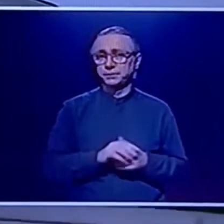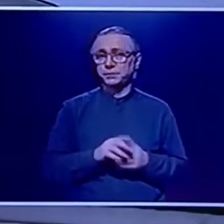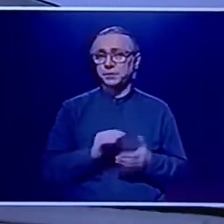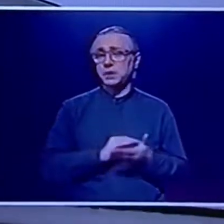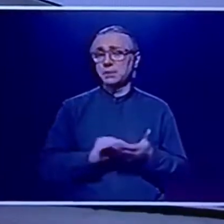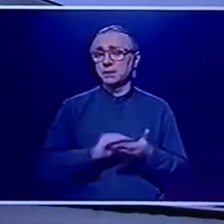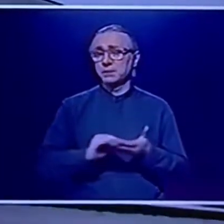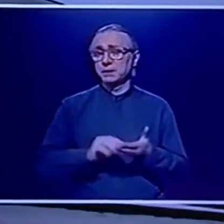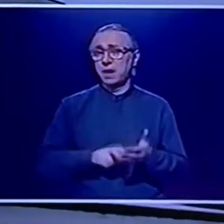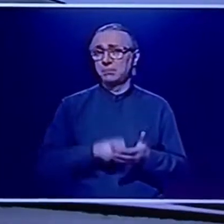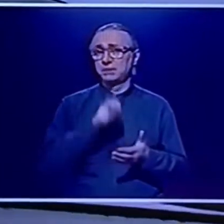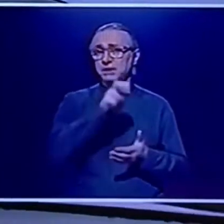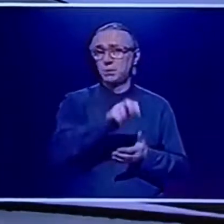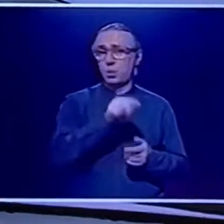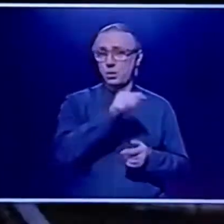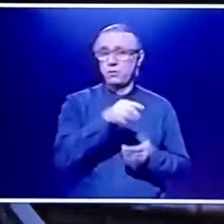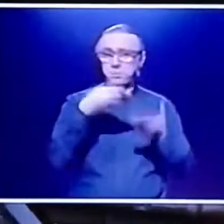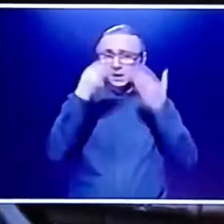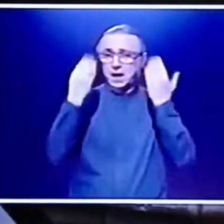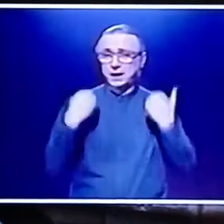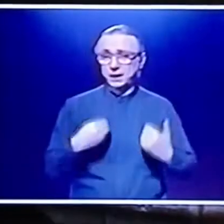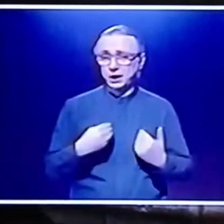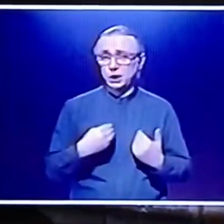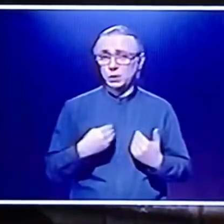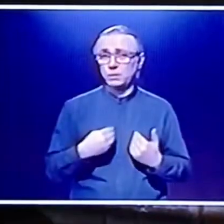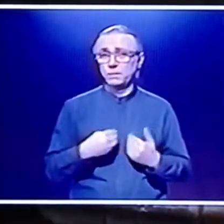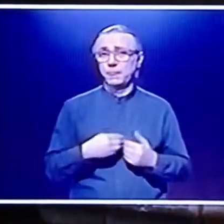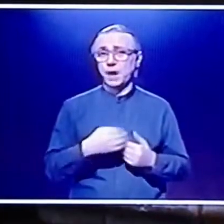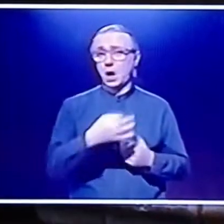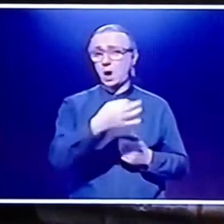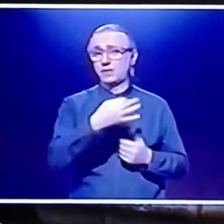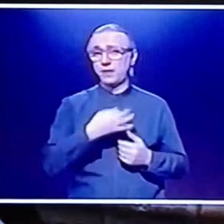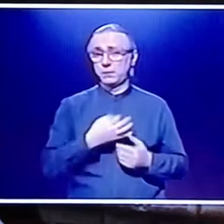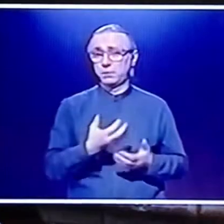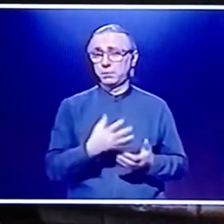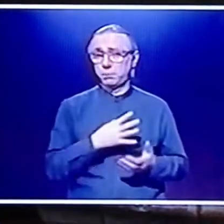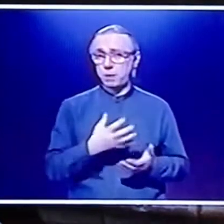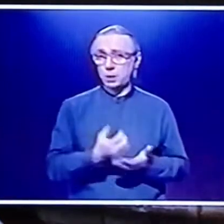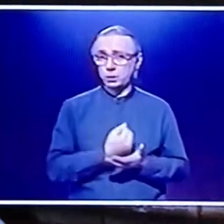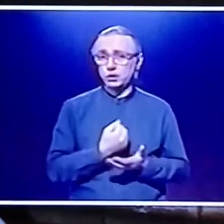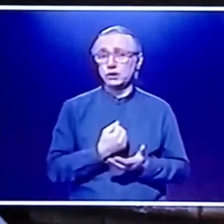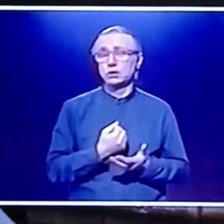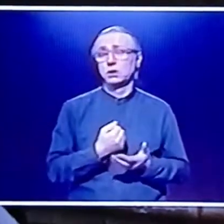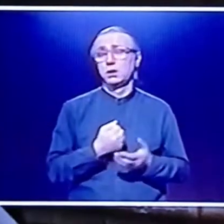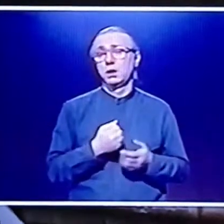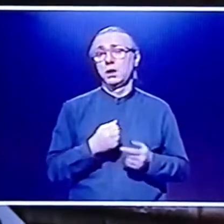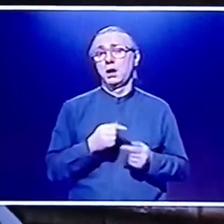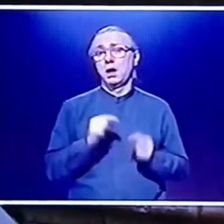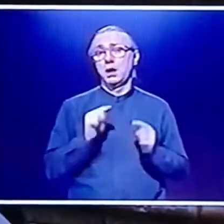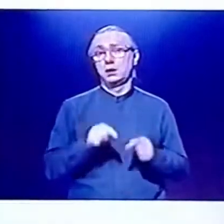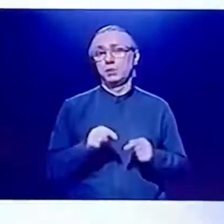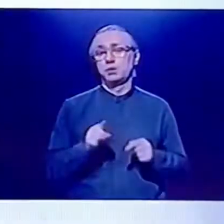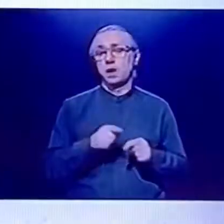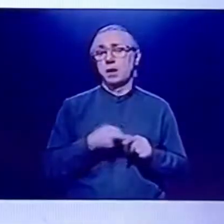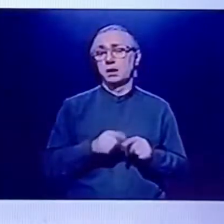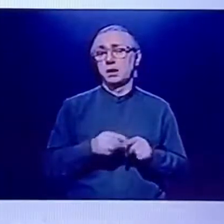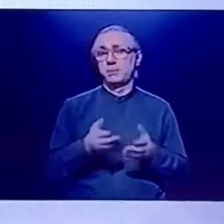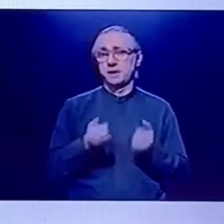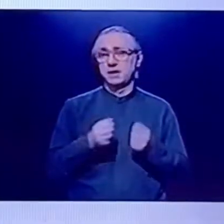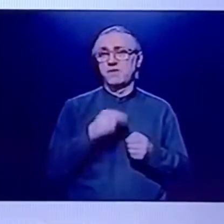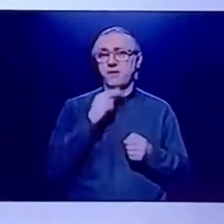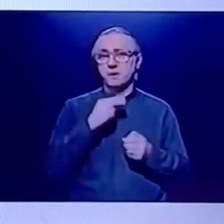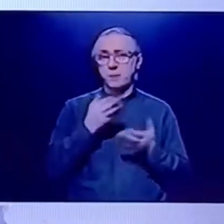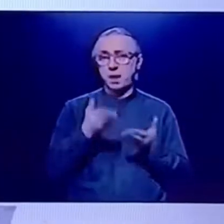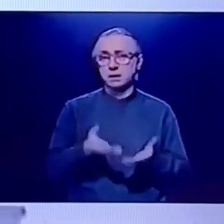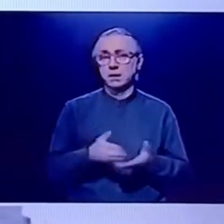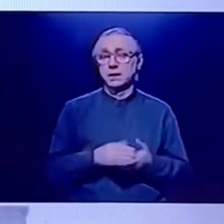и написано было это письмо в патриархию. Потом ответ был получен через какое-то время о том, что принято во внимание. И вот мне думается,